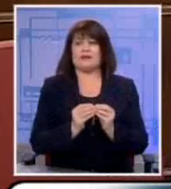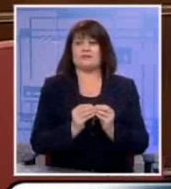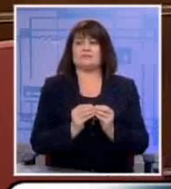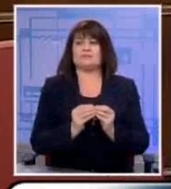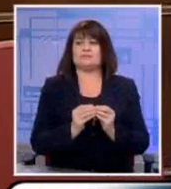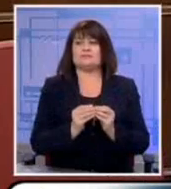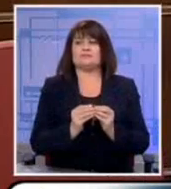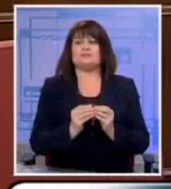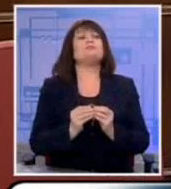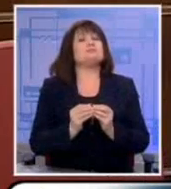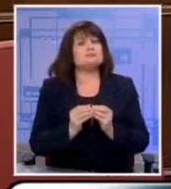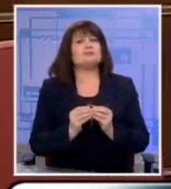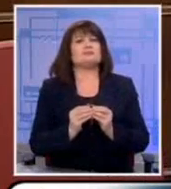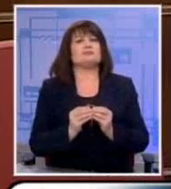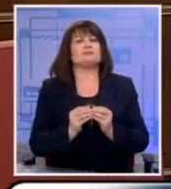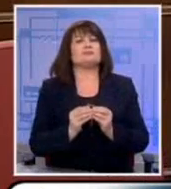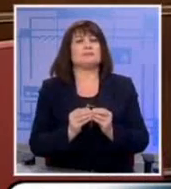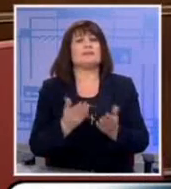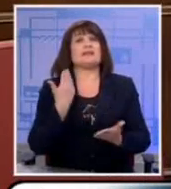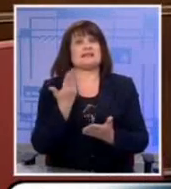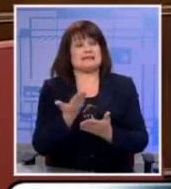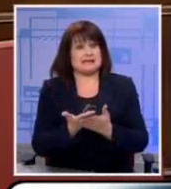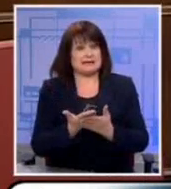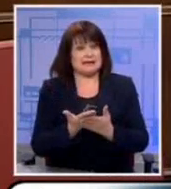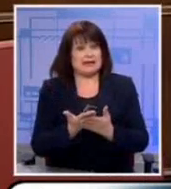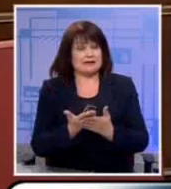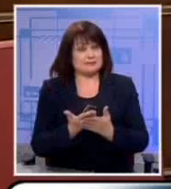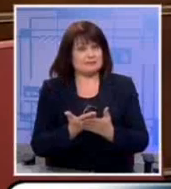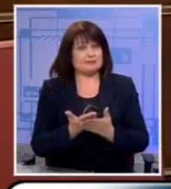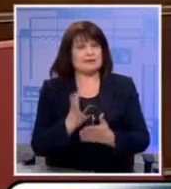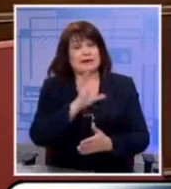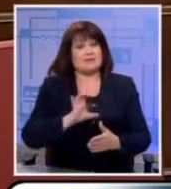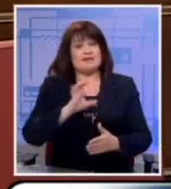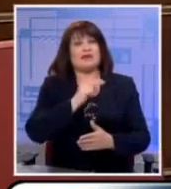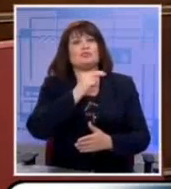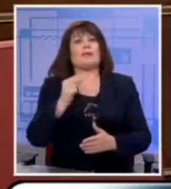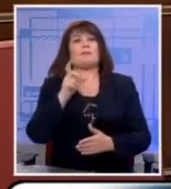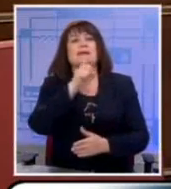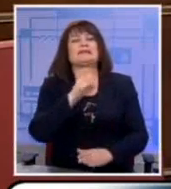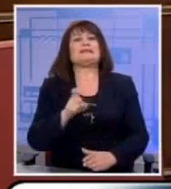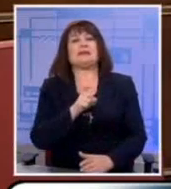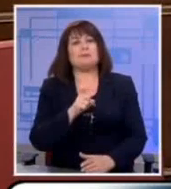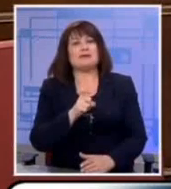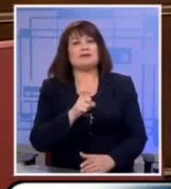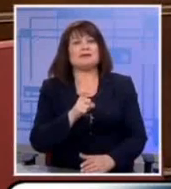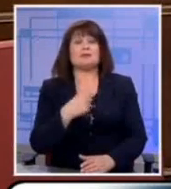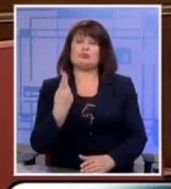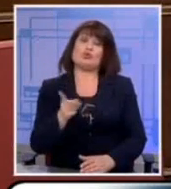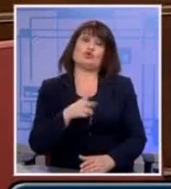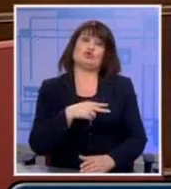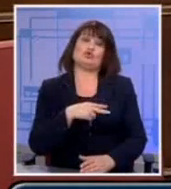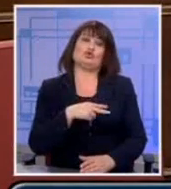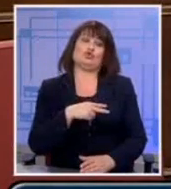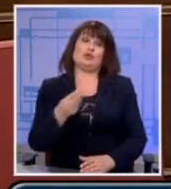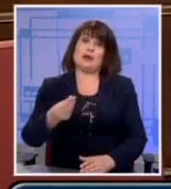ότι με βάση την επιστολή αυτή ζητάτε και να ανασύρουμε την υπόθεση Siemens, είναι πιο σωστό να μας